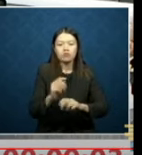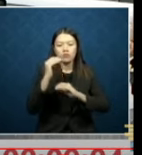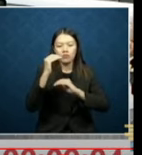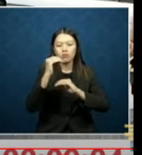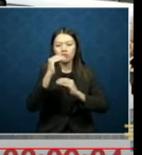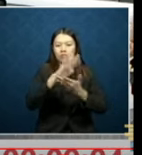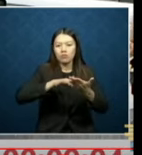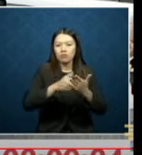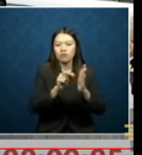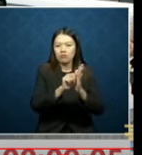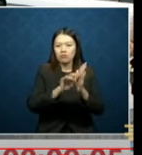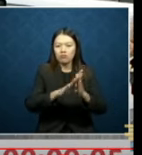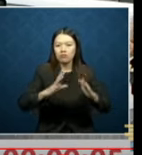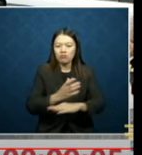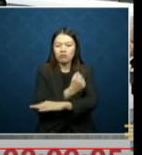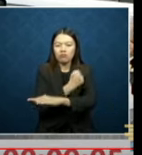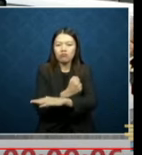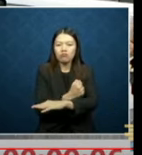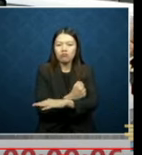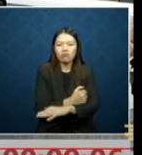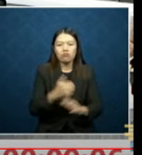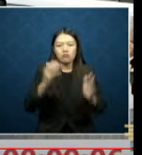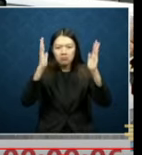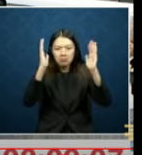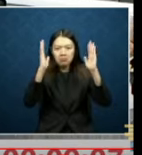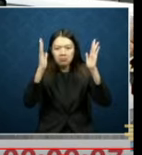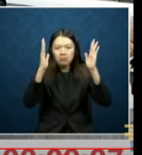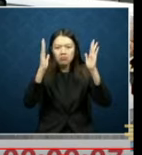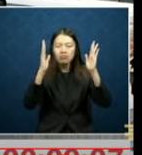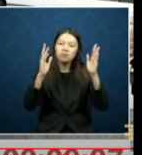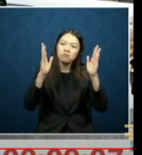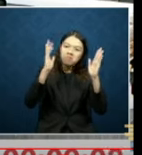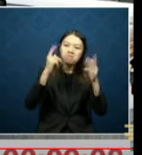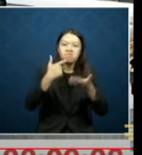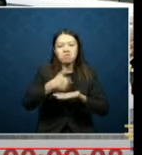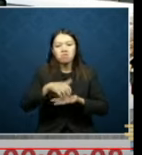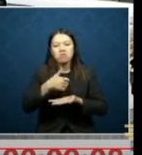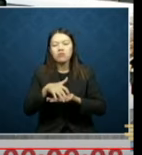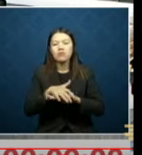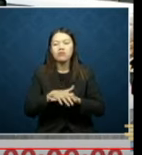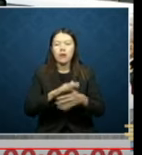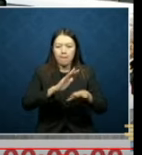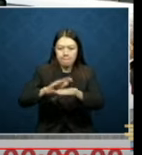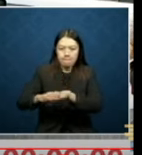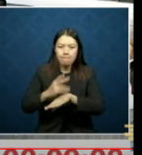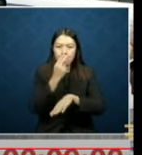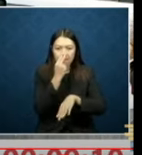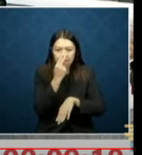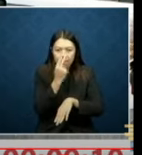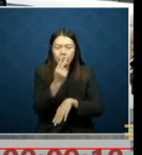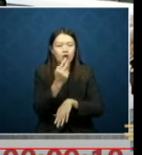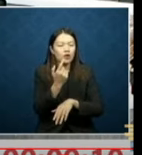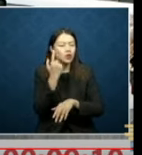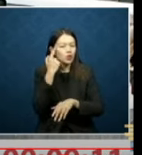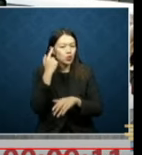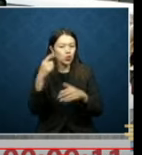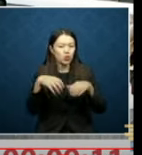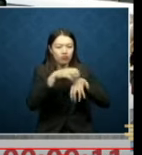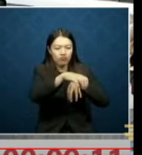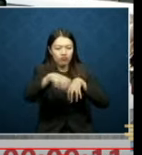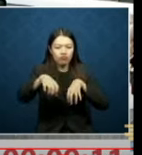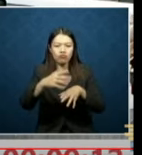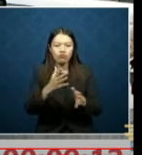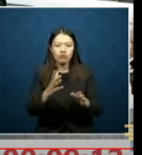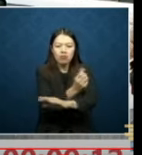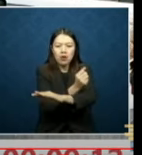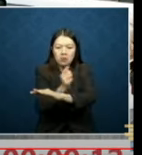ยบายของพรรคการเมืองที่ใช้ในการประกาศโฆษณาให้คำนึงถึงความเห็นของสาขาพรรค